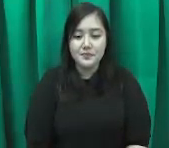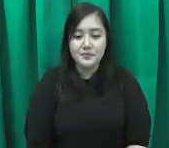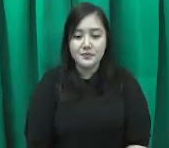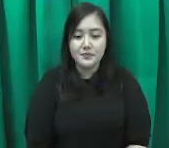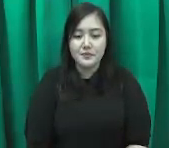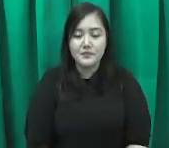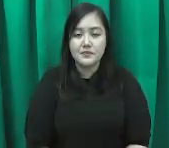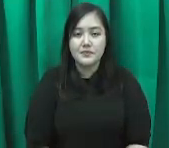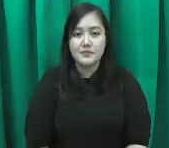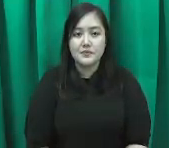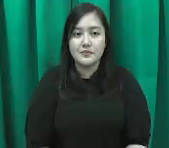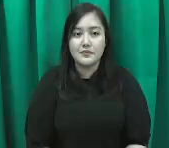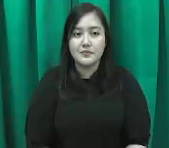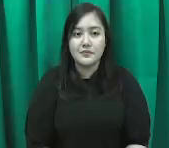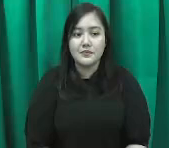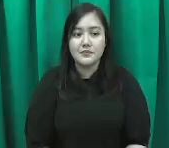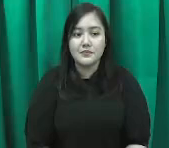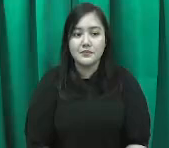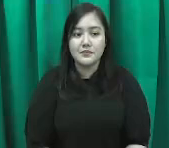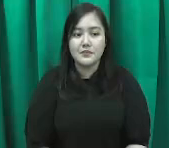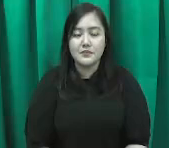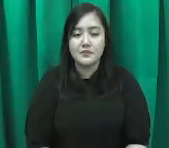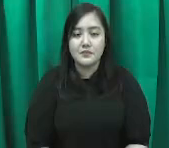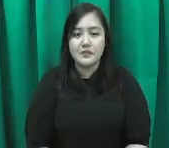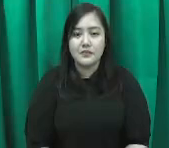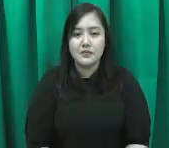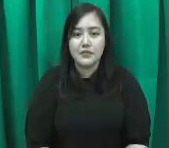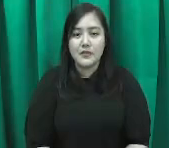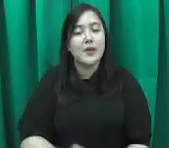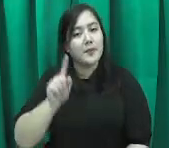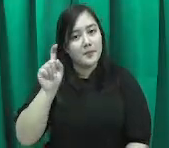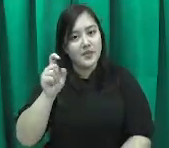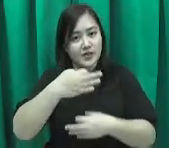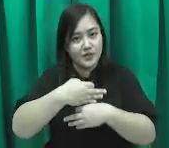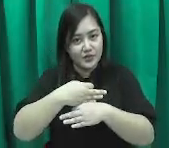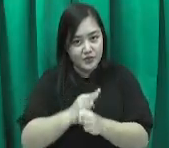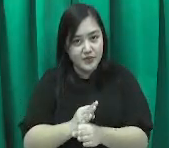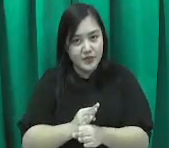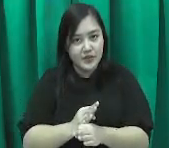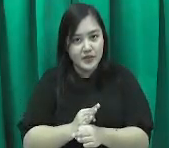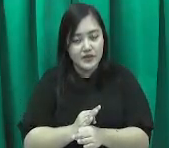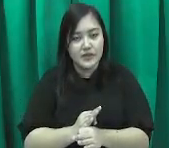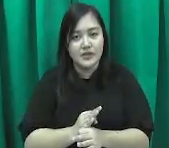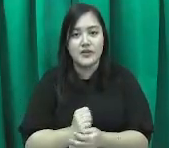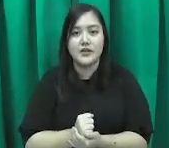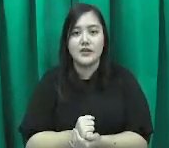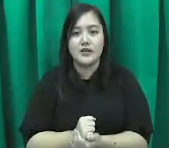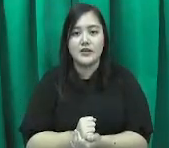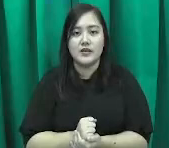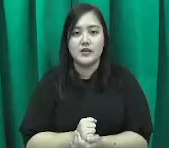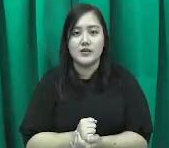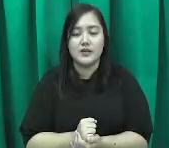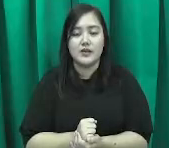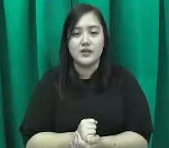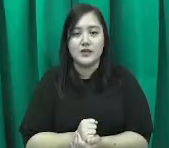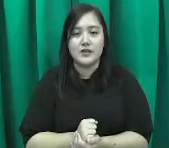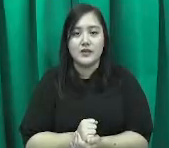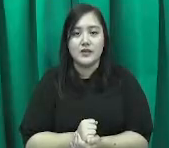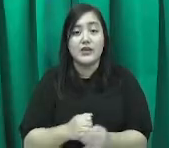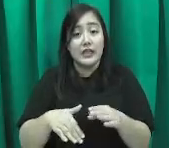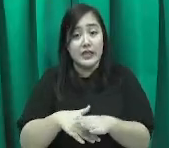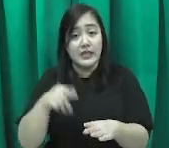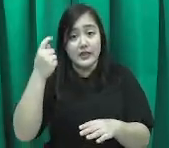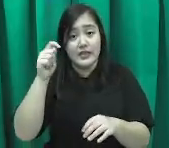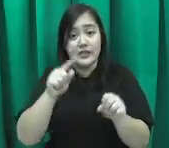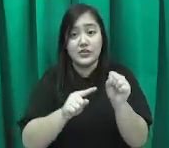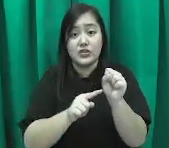pa lang, dapat nabantayan mo na yung anak mo. Yeah. Dun na pumasok yung influence mo. Yes. Kasi para hindi ka umabot dun sa peak, nasasabihin mong